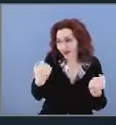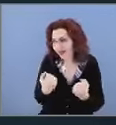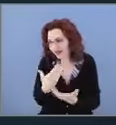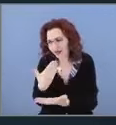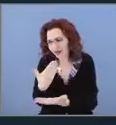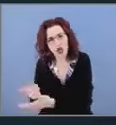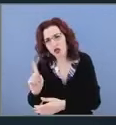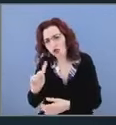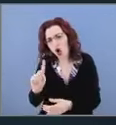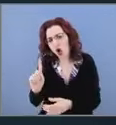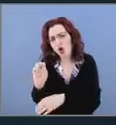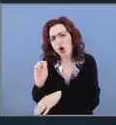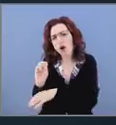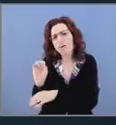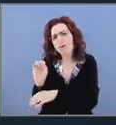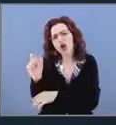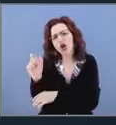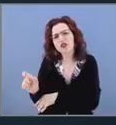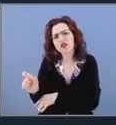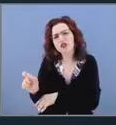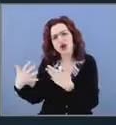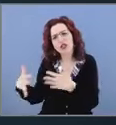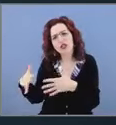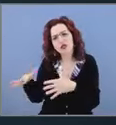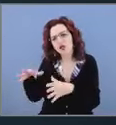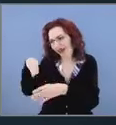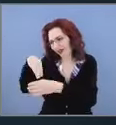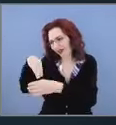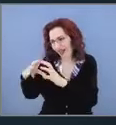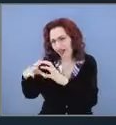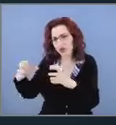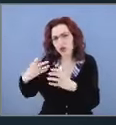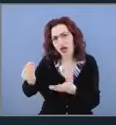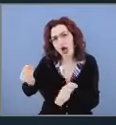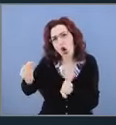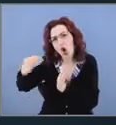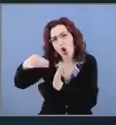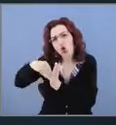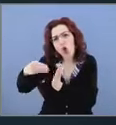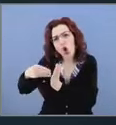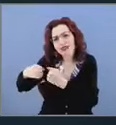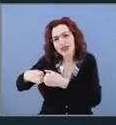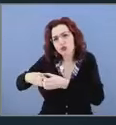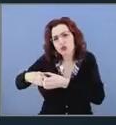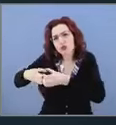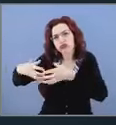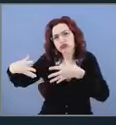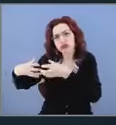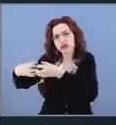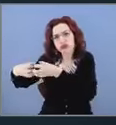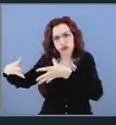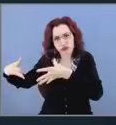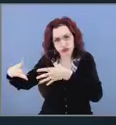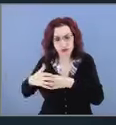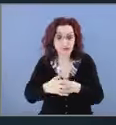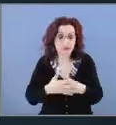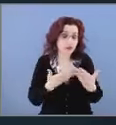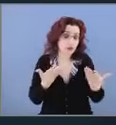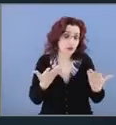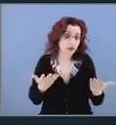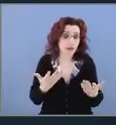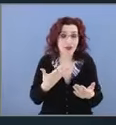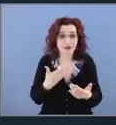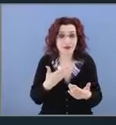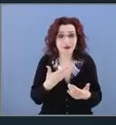sono già a disposizione in quegli istituti. È chiaro che adesso tutta la partita della formazione professionalizzante è una partita